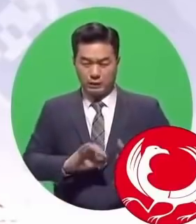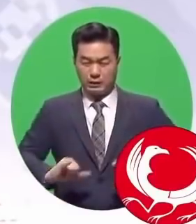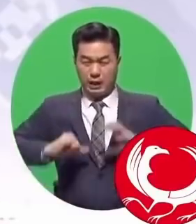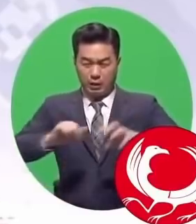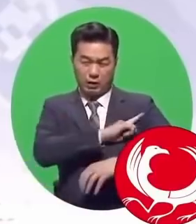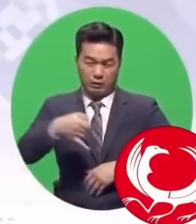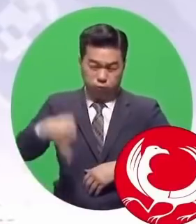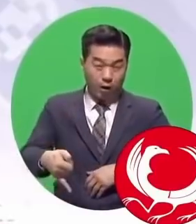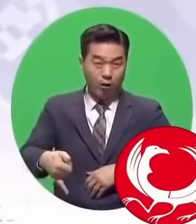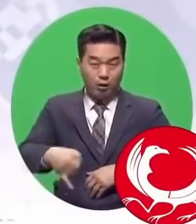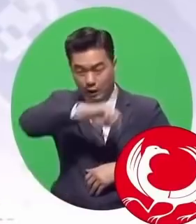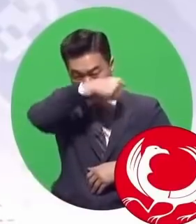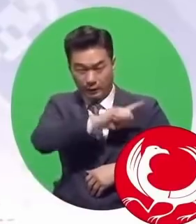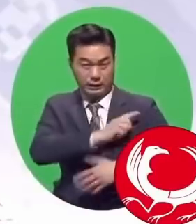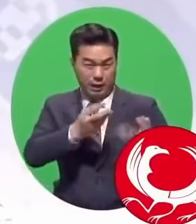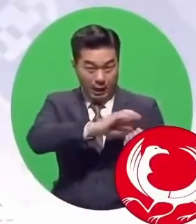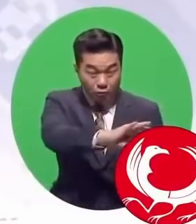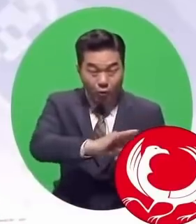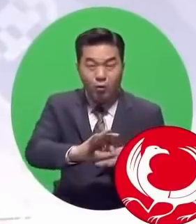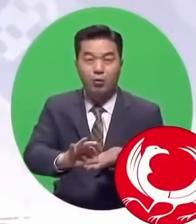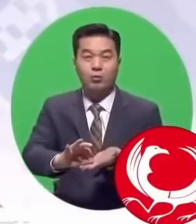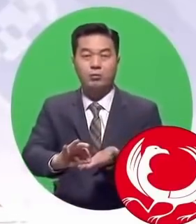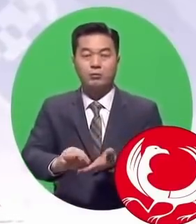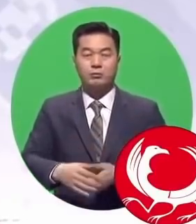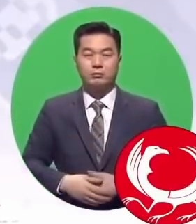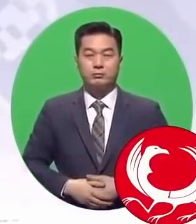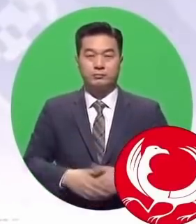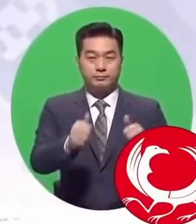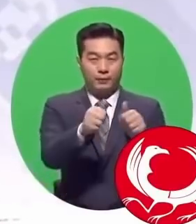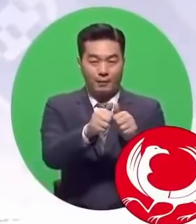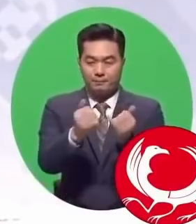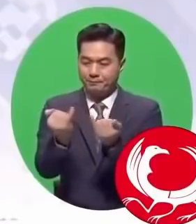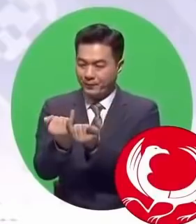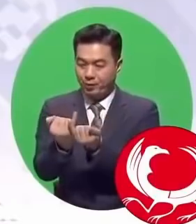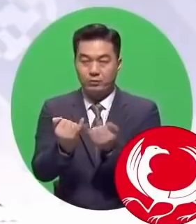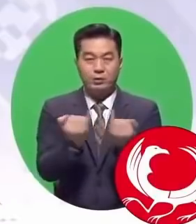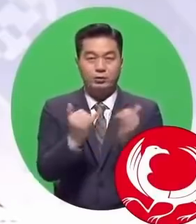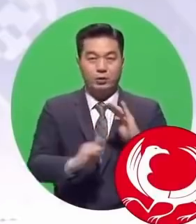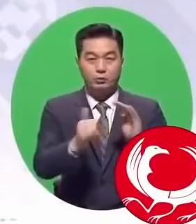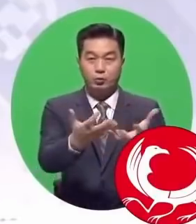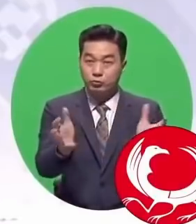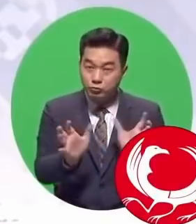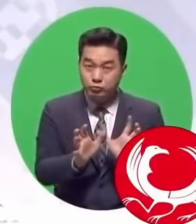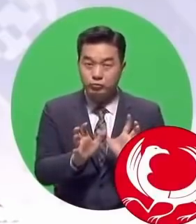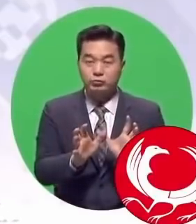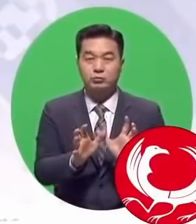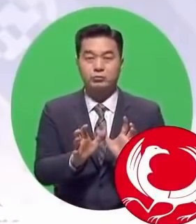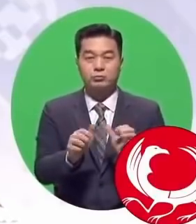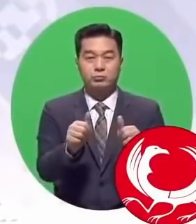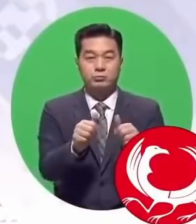적습니다. 예산은 제일 많이 씁니다. 남녀 여가부 예산,